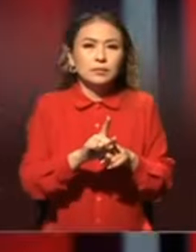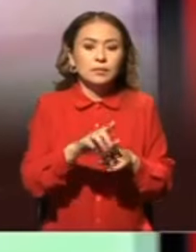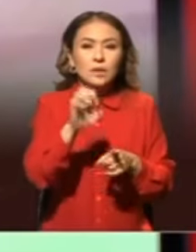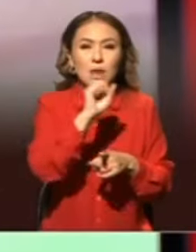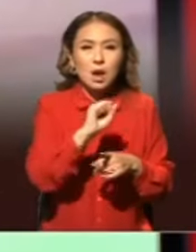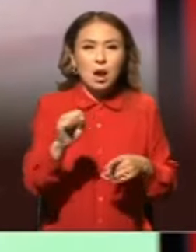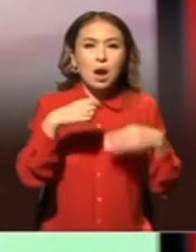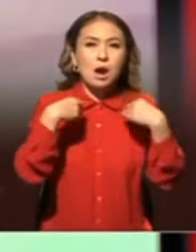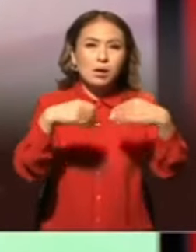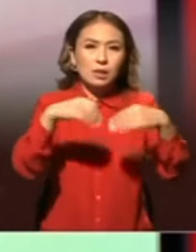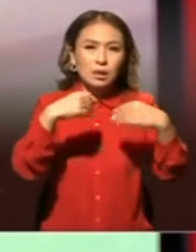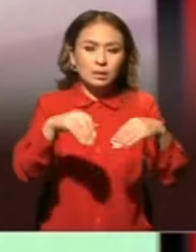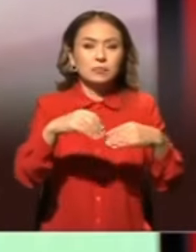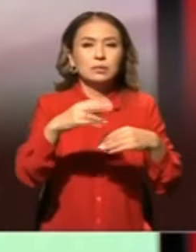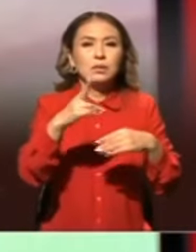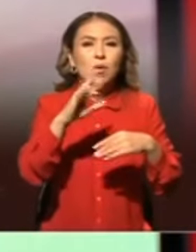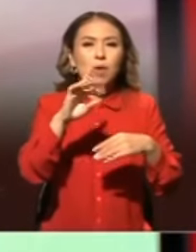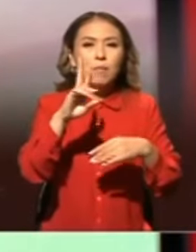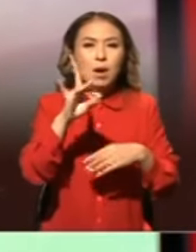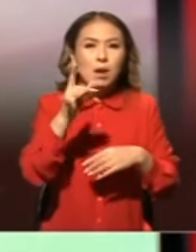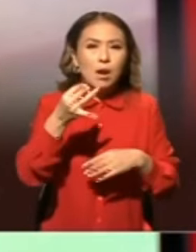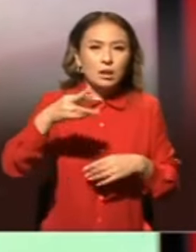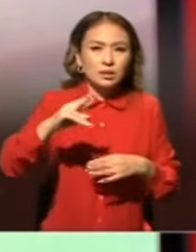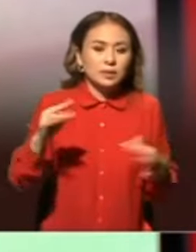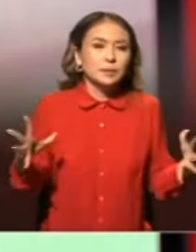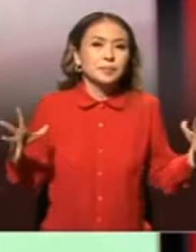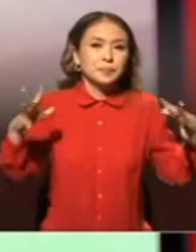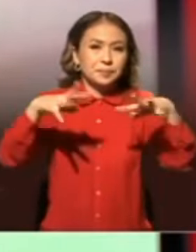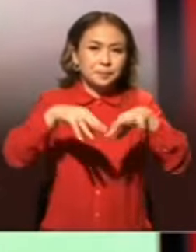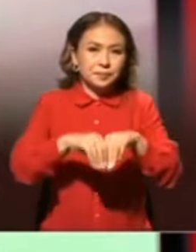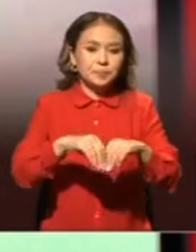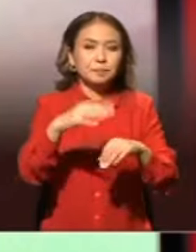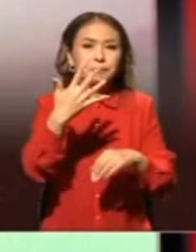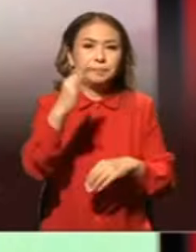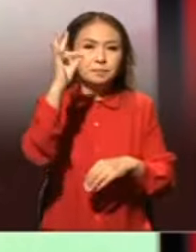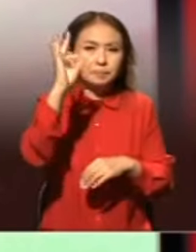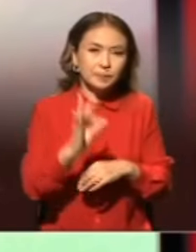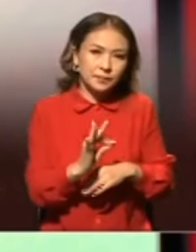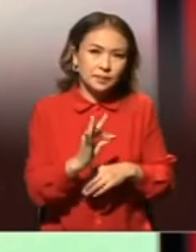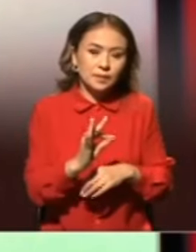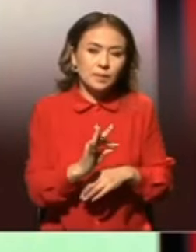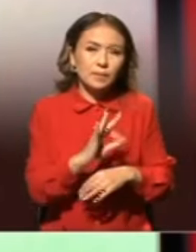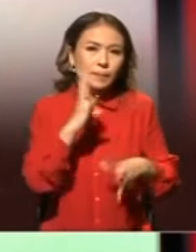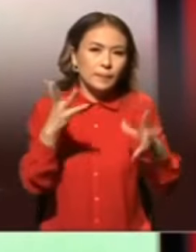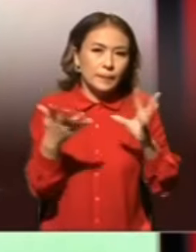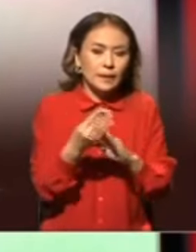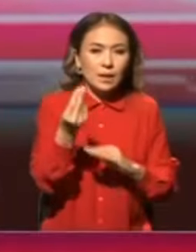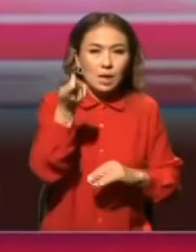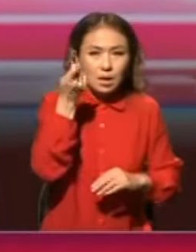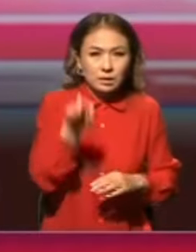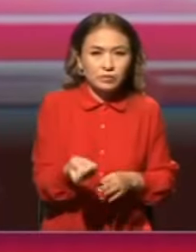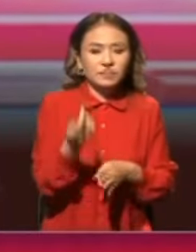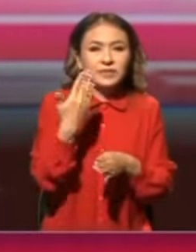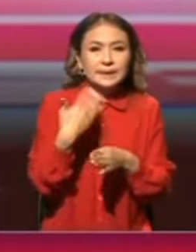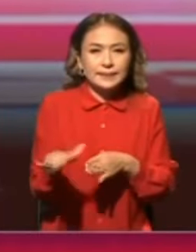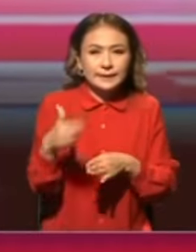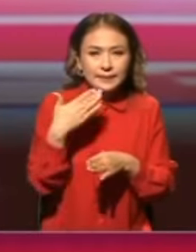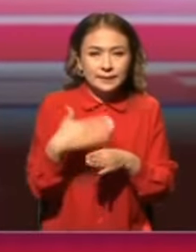Ал аграрлық несие корпорациясы мен қазагро қаржы екеуі қосылып 5%. Демек, арзандатылған